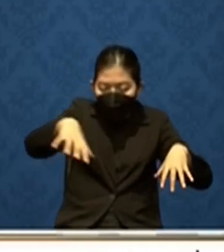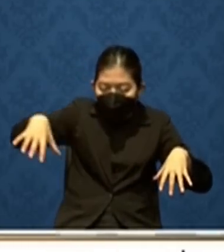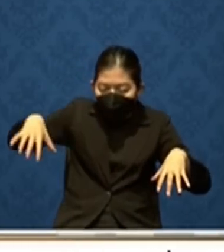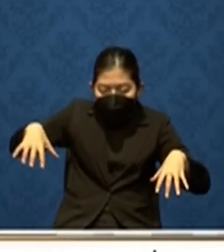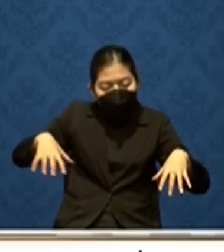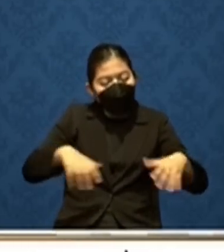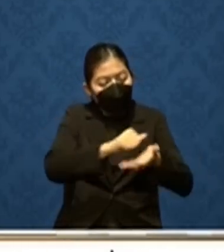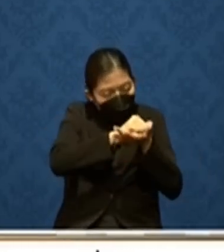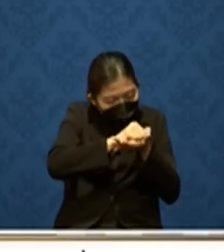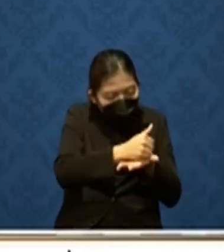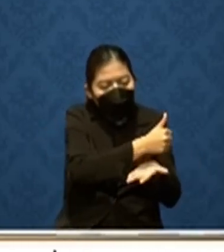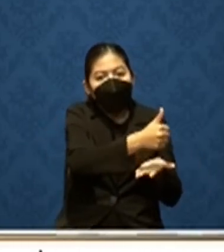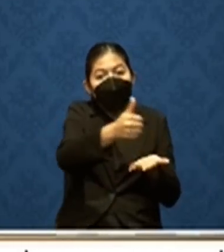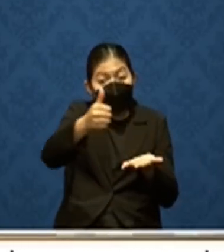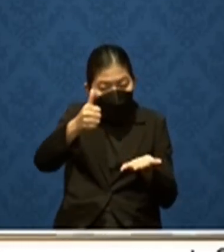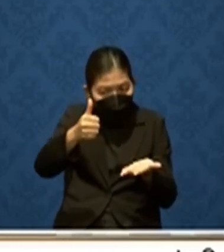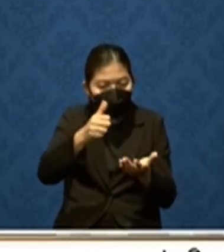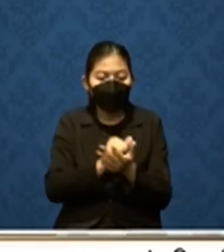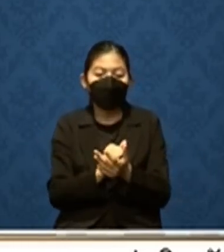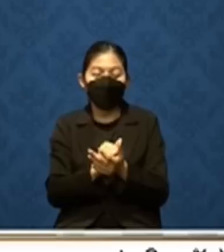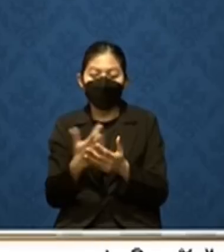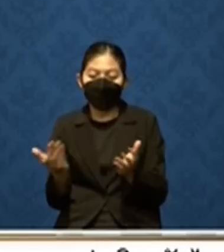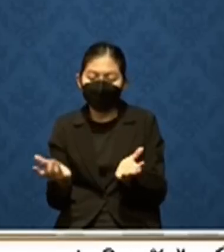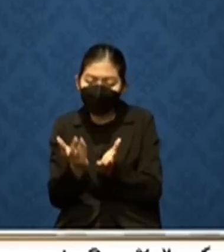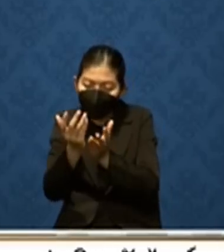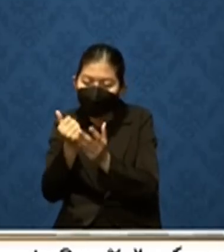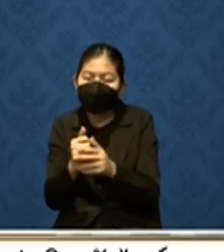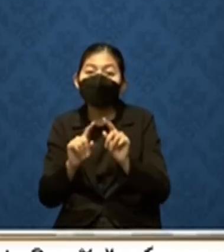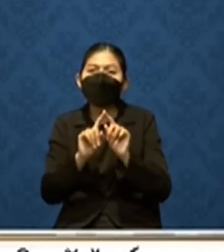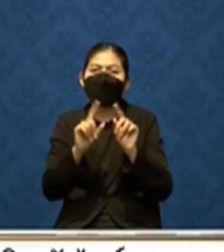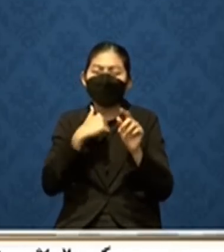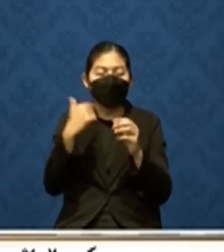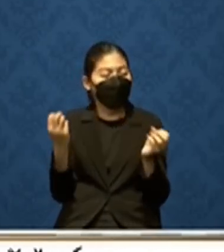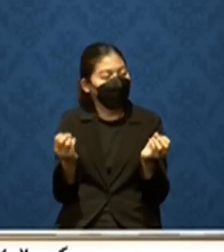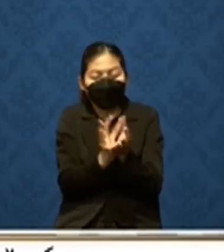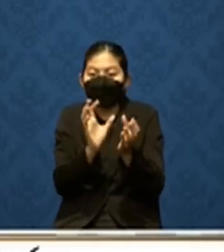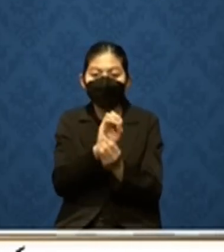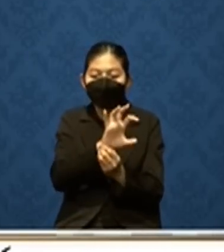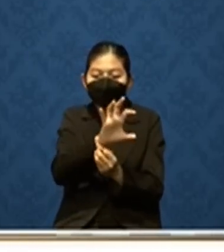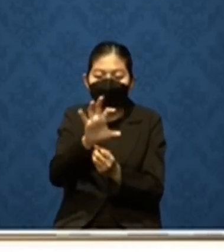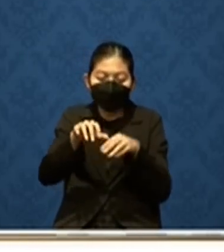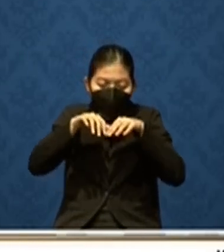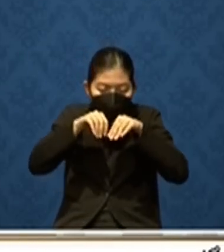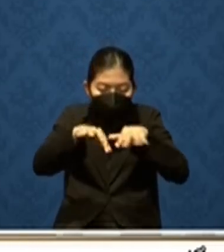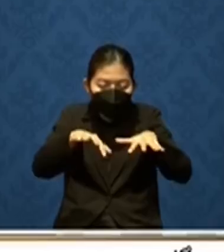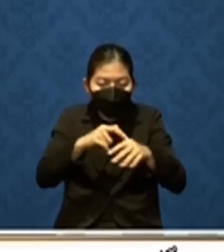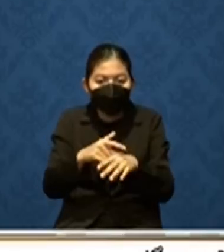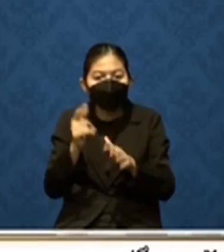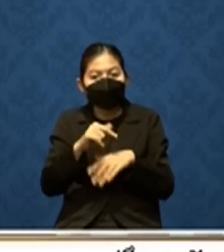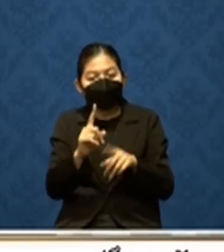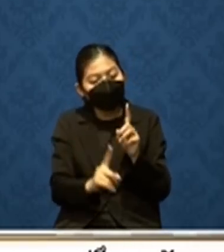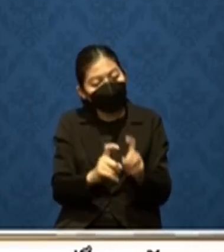มีหน่วยงานมากมายมหาศาลขนาดแต่ผลสุดท้ายพอมีโครงwithเข้ามาคนนอนตายข้างถนน